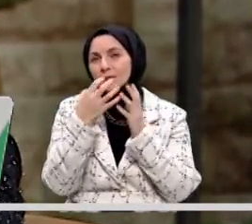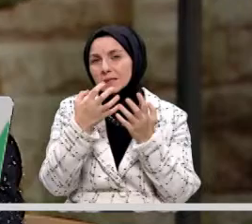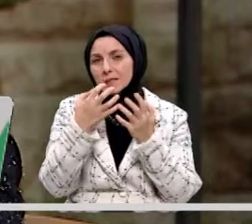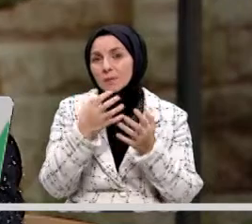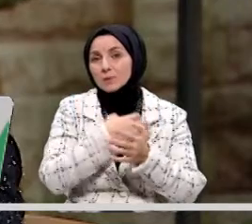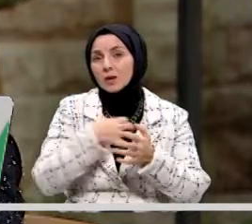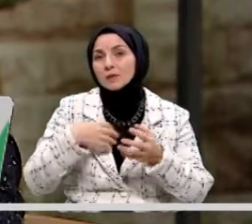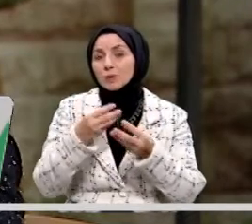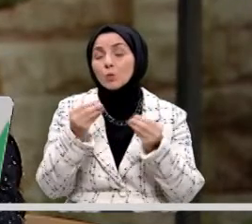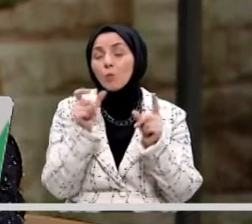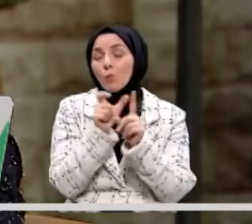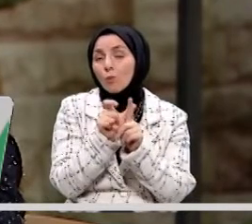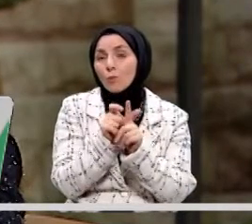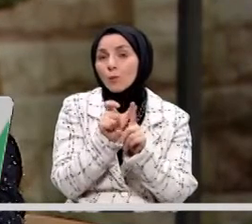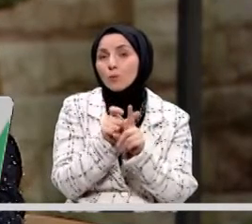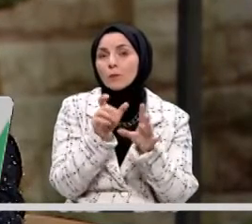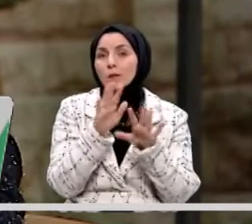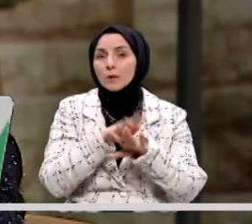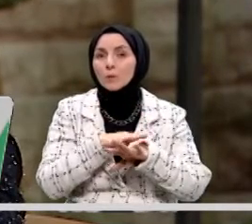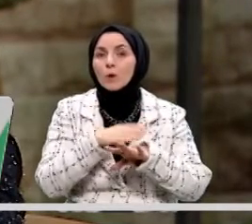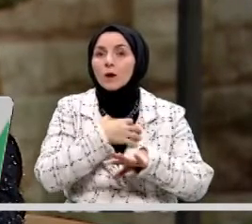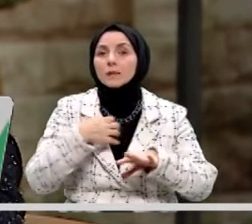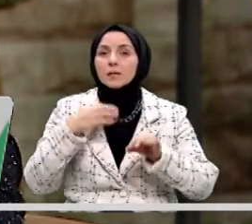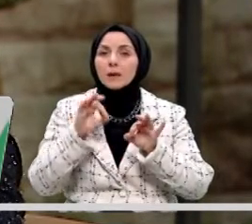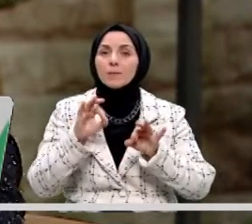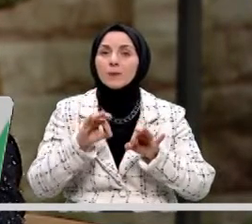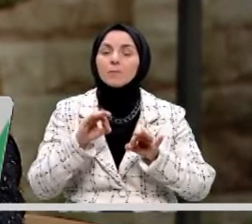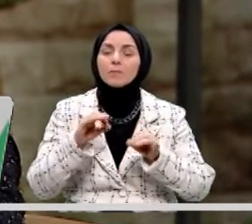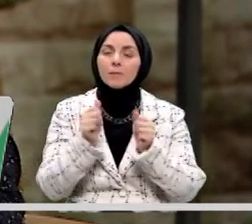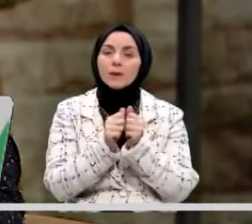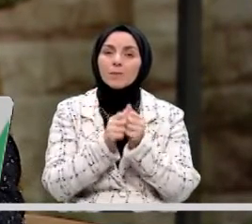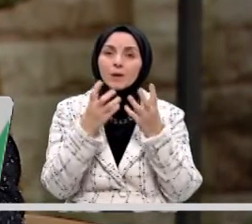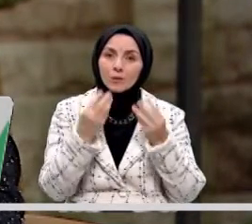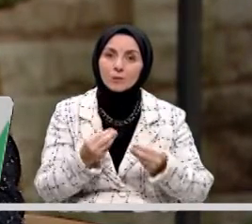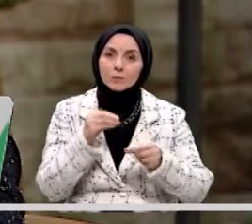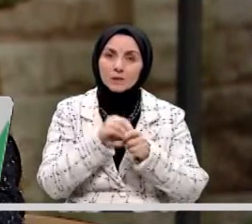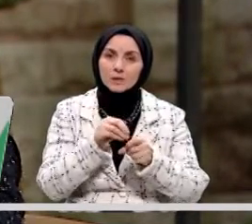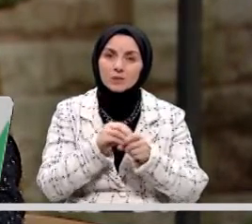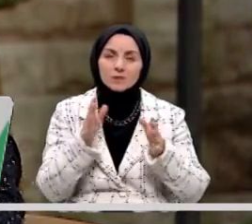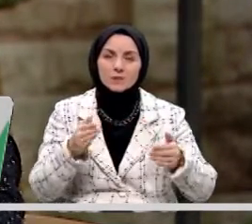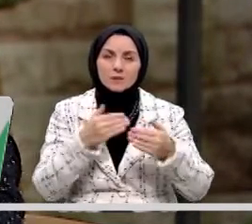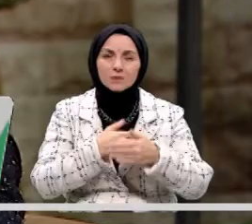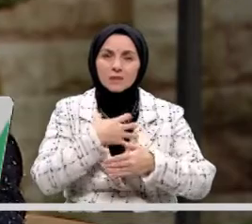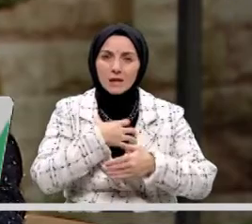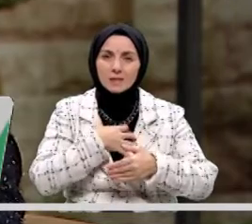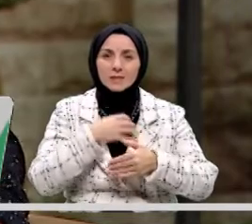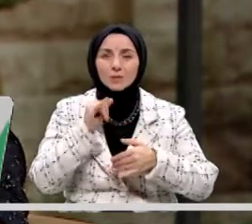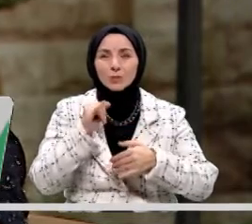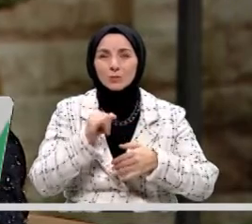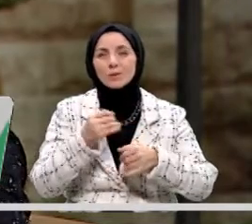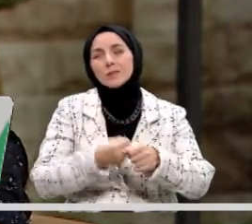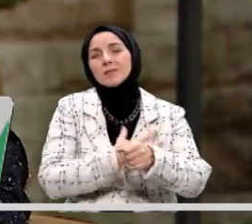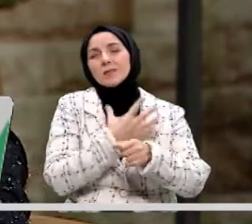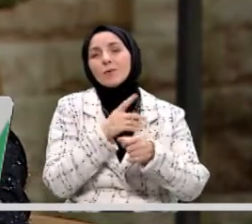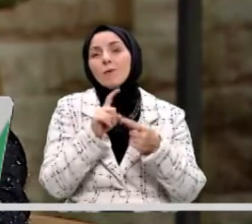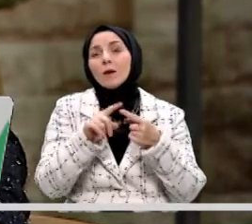çok korumacı çok fazla anneyle beraber vakit geçirdiği için güzel bir sınıfta da kendini kötü hissediyor herkese yardım etme duygusu da ona yazmak